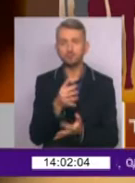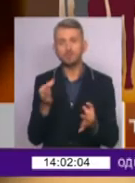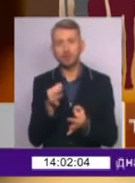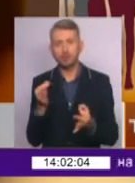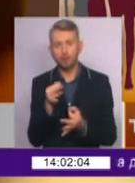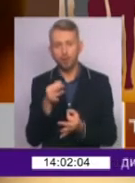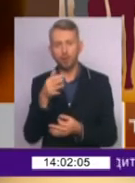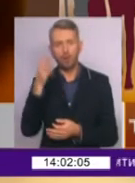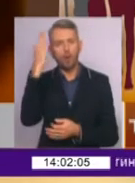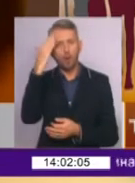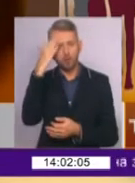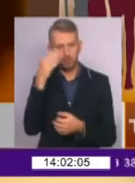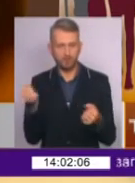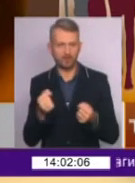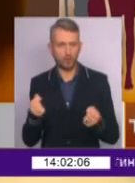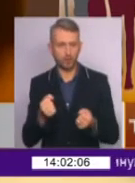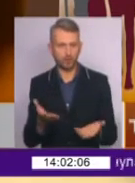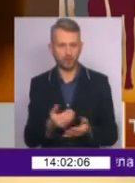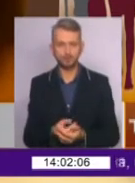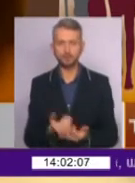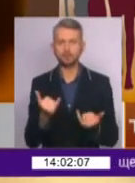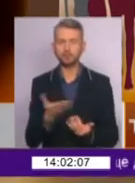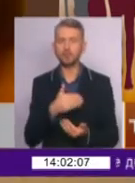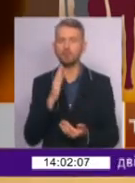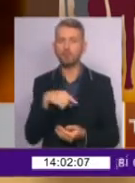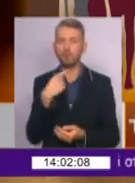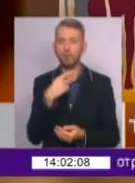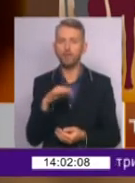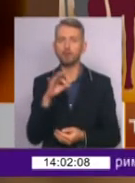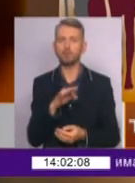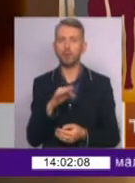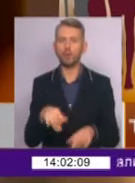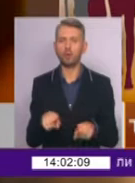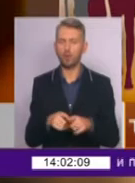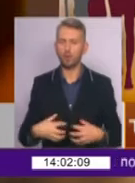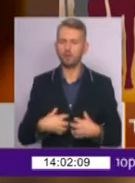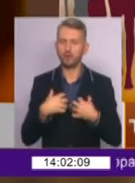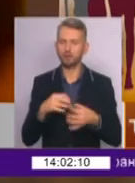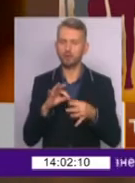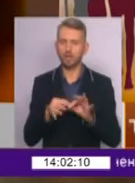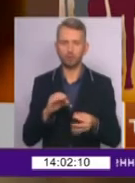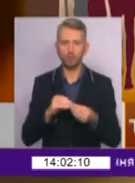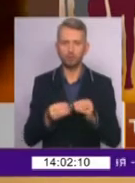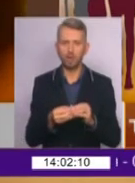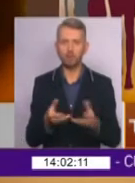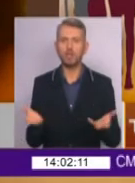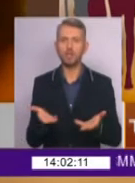голову відморозиш». Сьогодні ми будемо говорити про таку страшну і складну проблему,